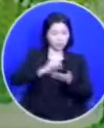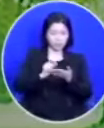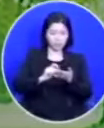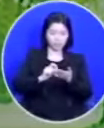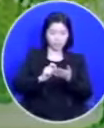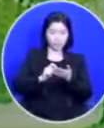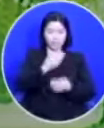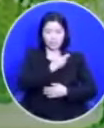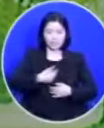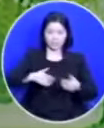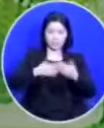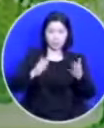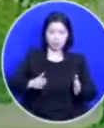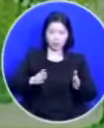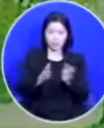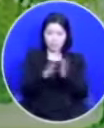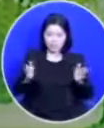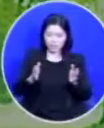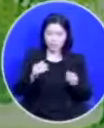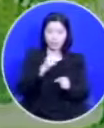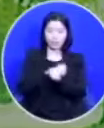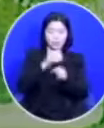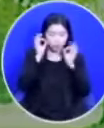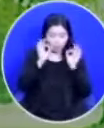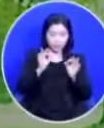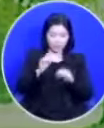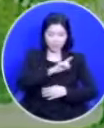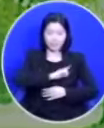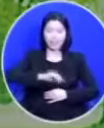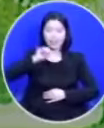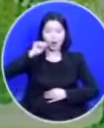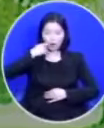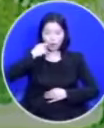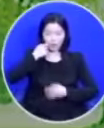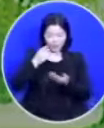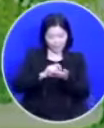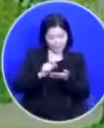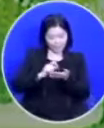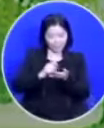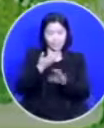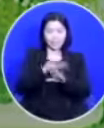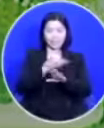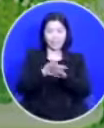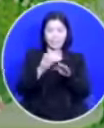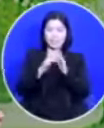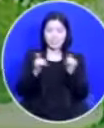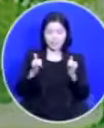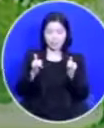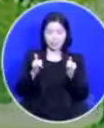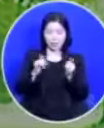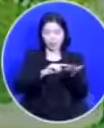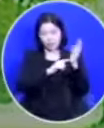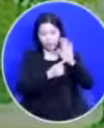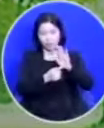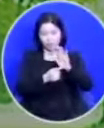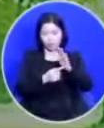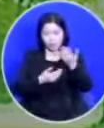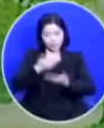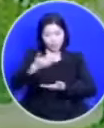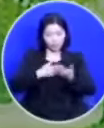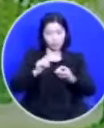시작해 보니까 제일 어려워하는 것이 일기를 다른 사람에게 공개해서 나누는 것을 어려워